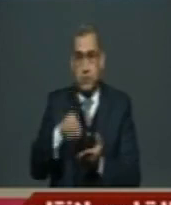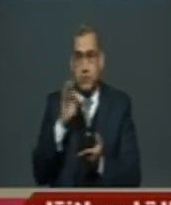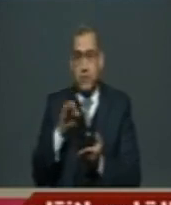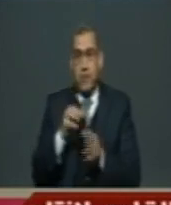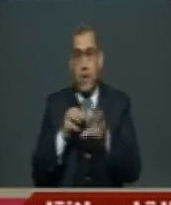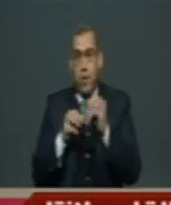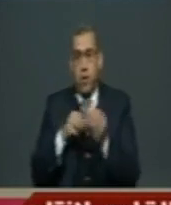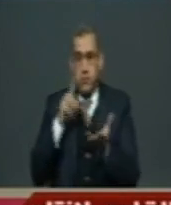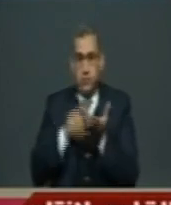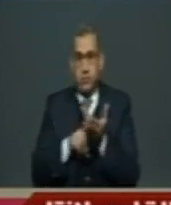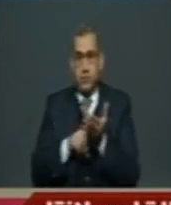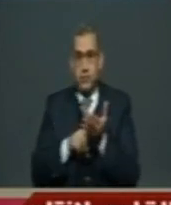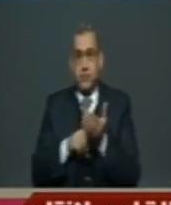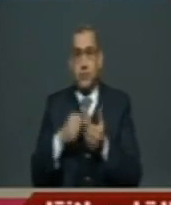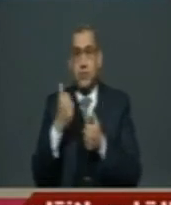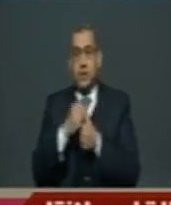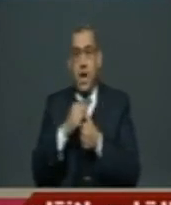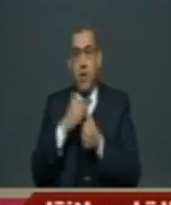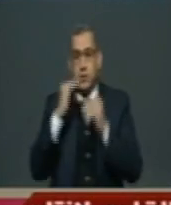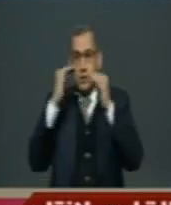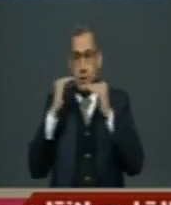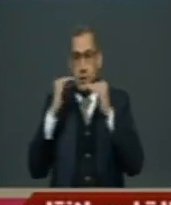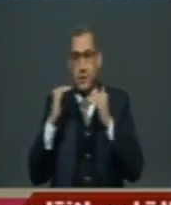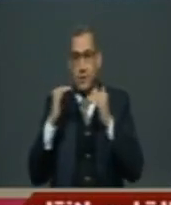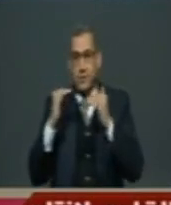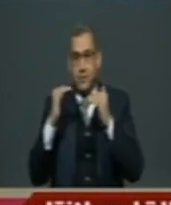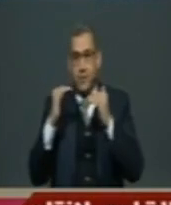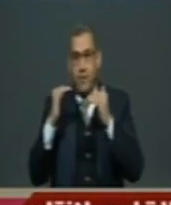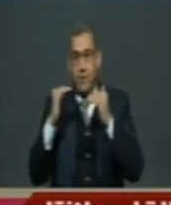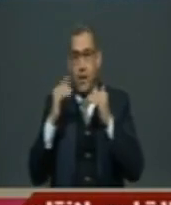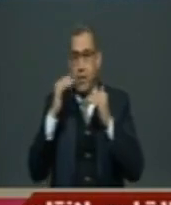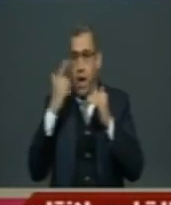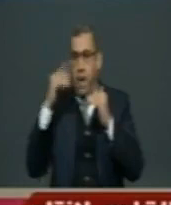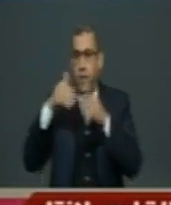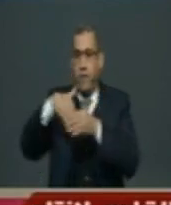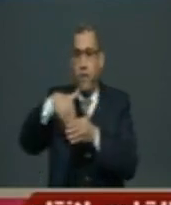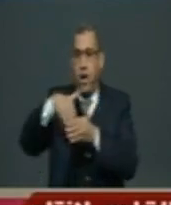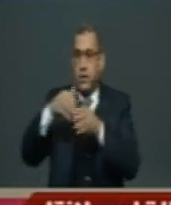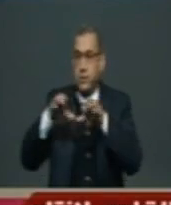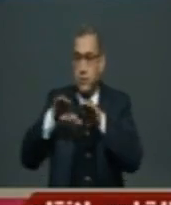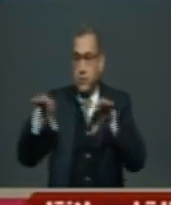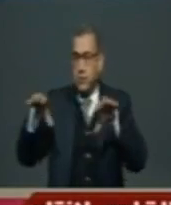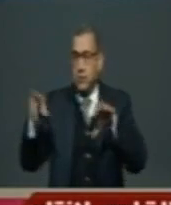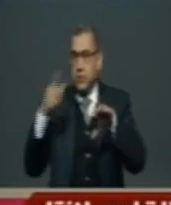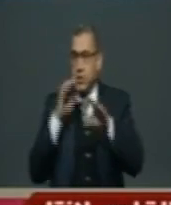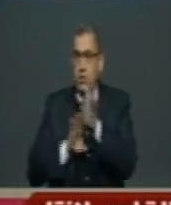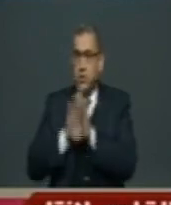وبنحاول نقلل الفجوات اللي نجمت على النمو خلال السنين اللي فاتت وما